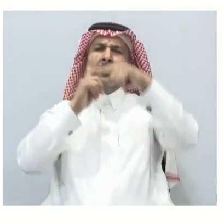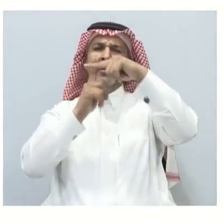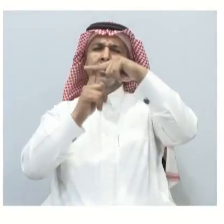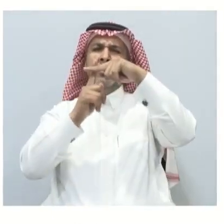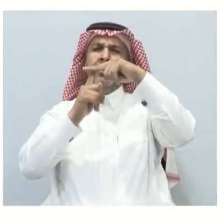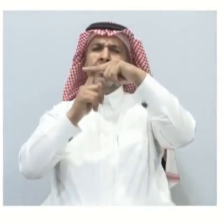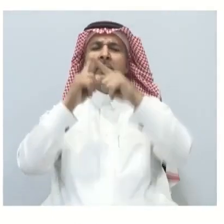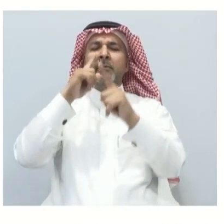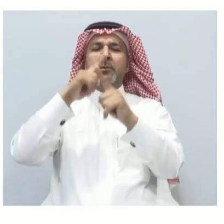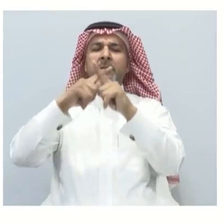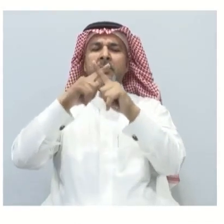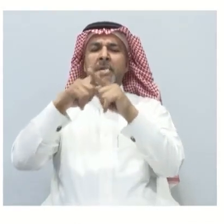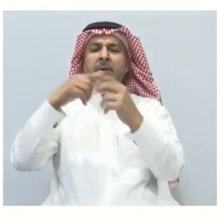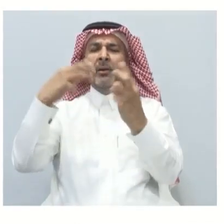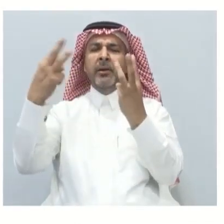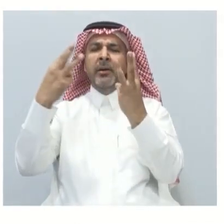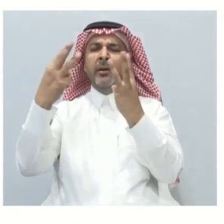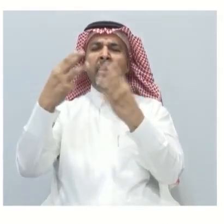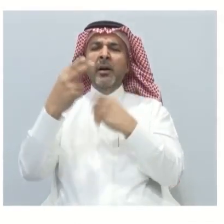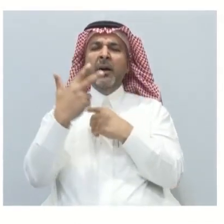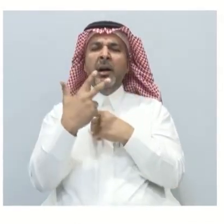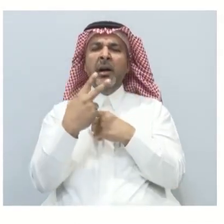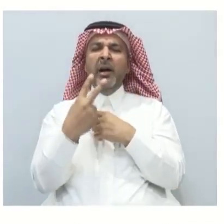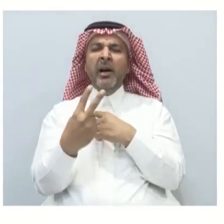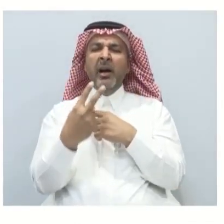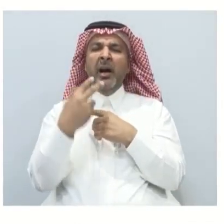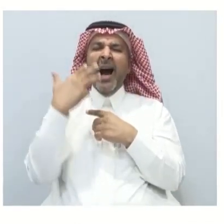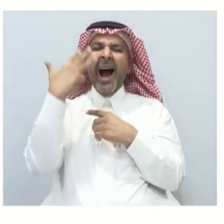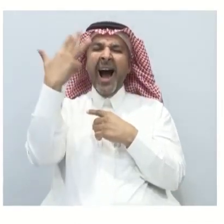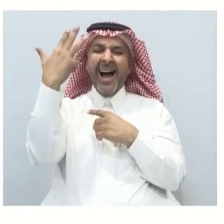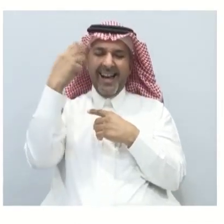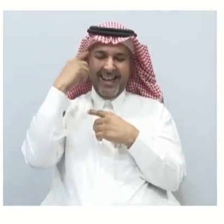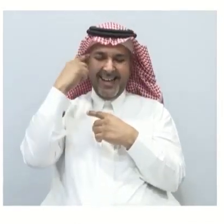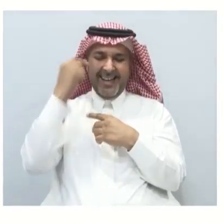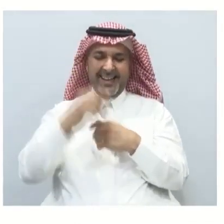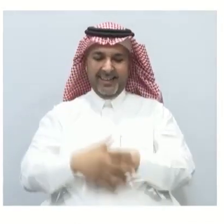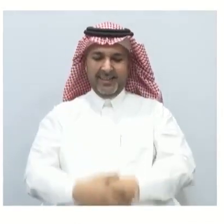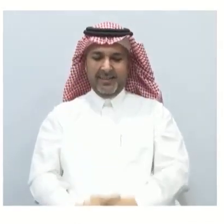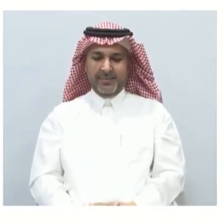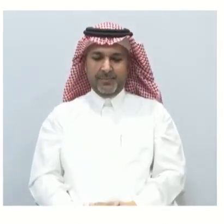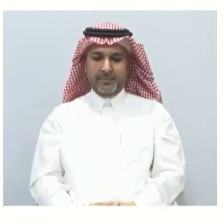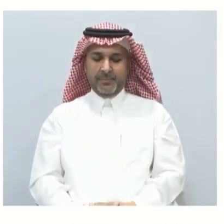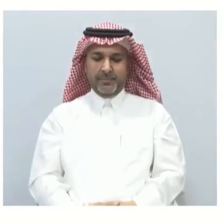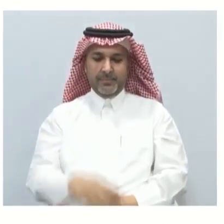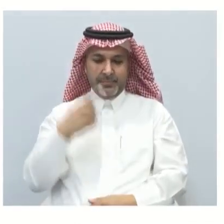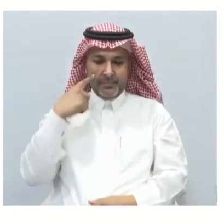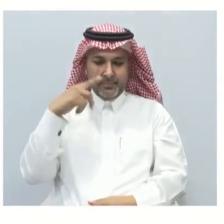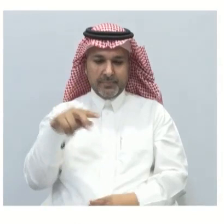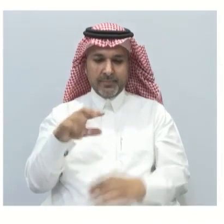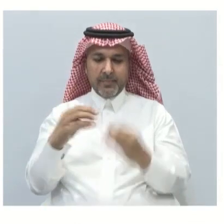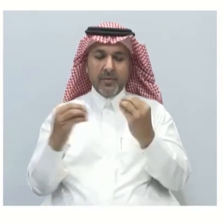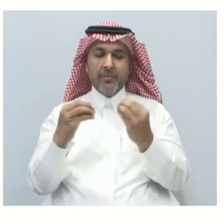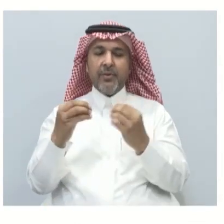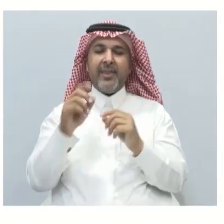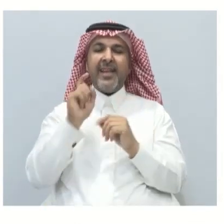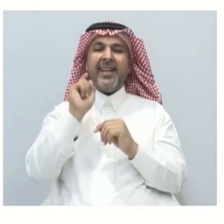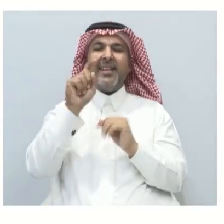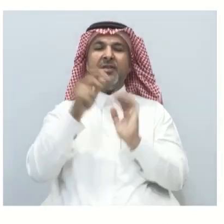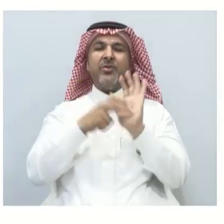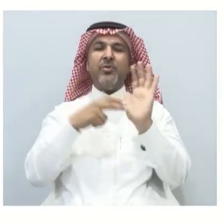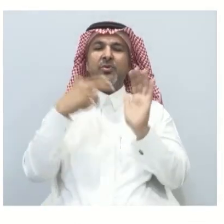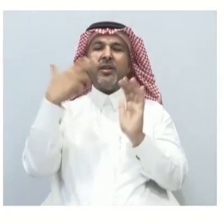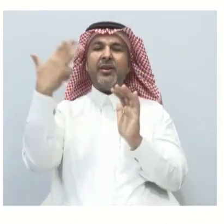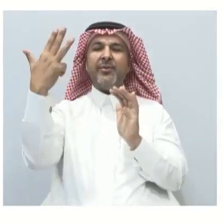علاقه ضرب فبالتالي الناتج حيصير هنا كم حيصير 2 اس ت لاحظ الان تساوى الاساس انزل الاسس